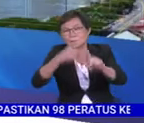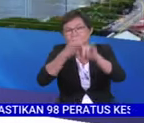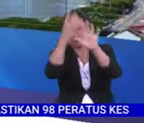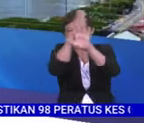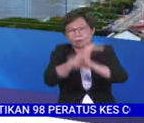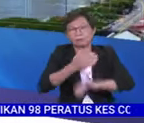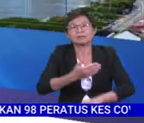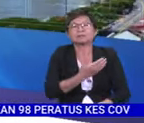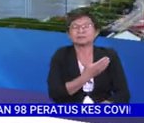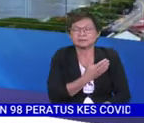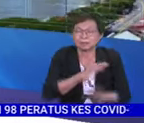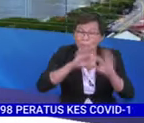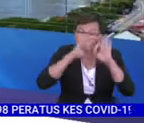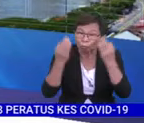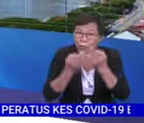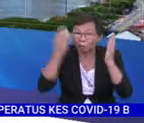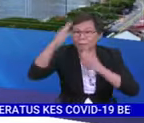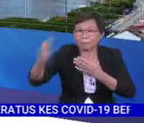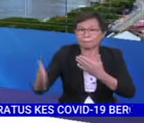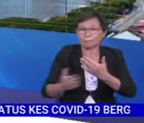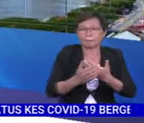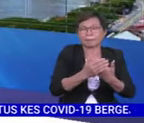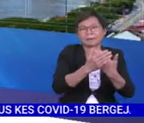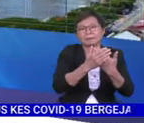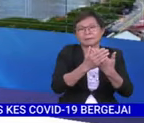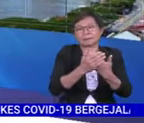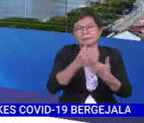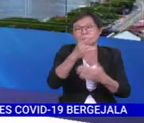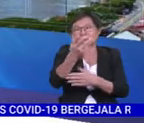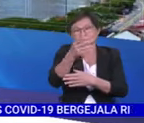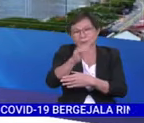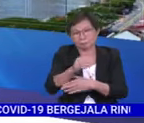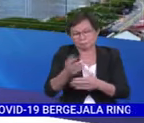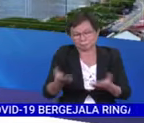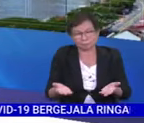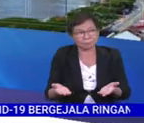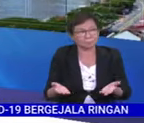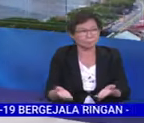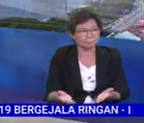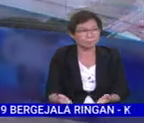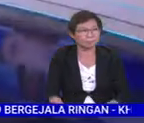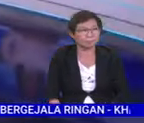wasallam keluarga Malaysia kita kembali bersama Atikah di angkasa Puri silakan